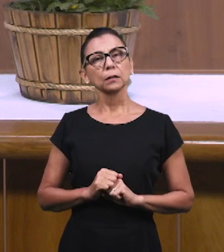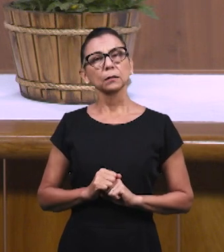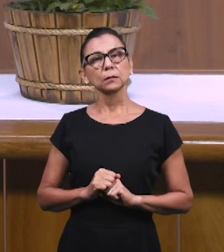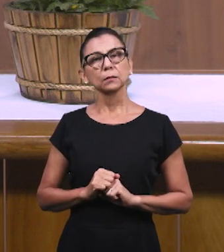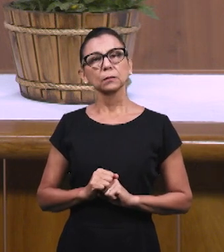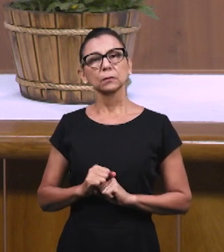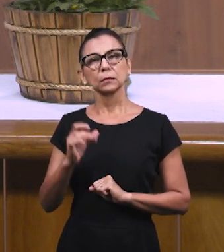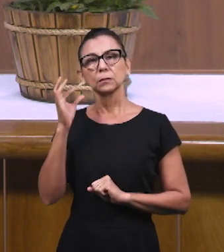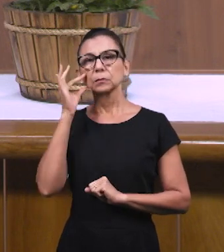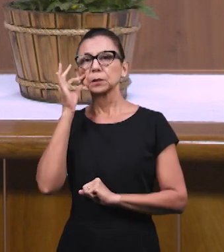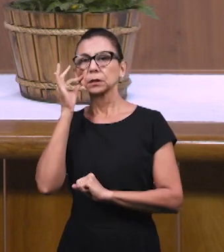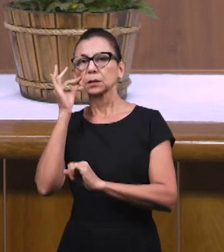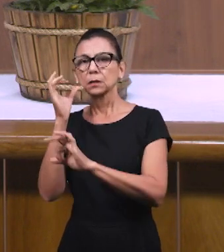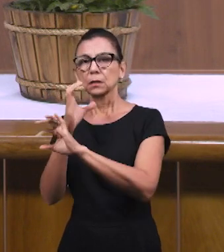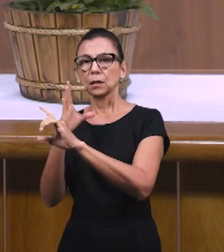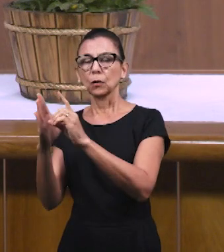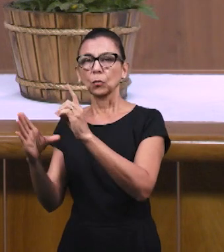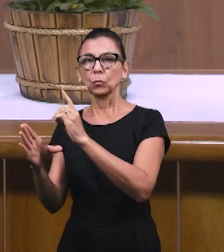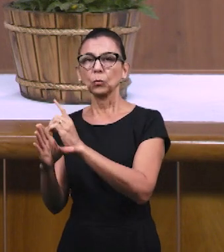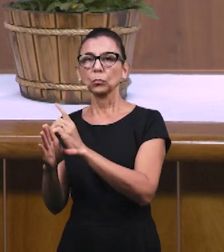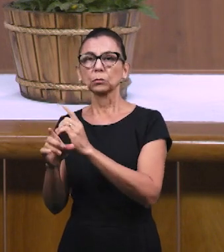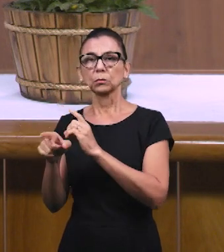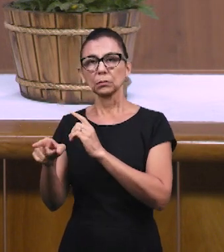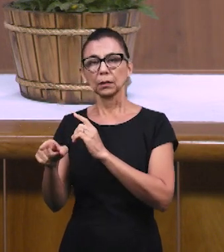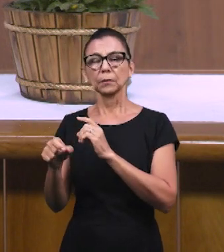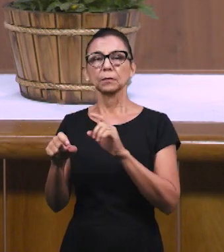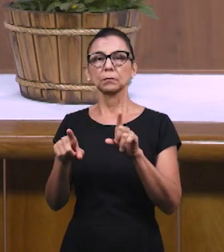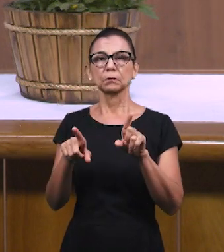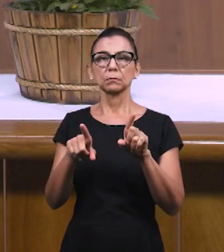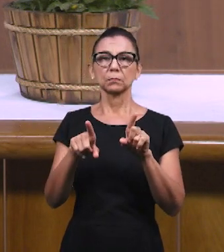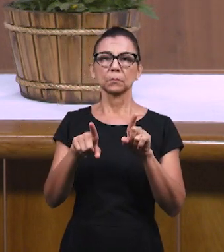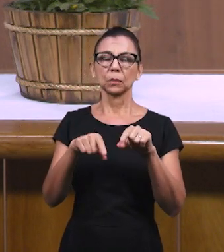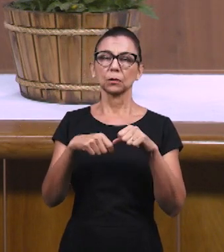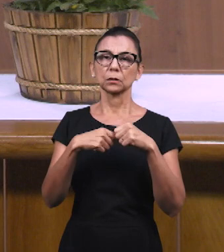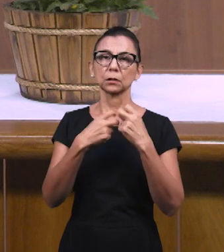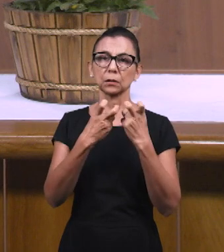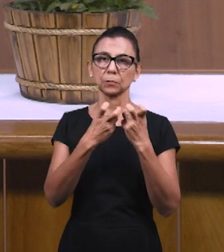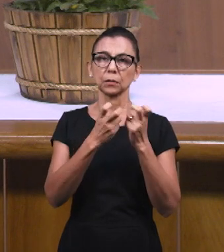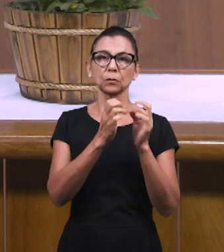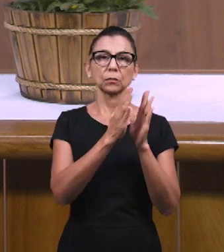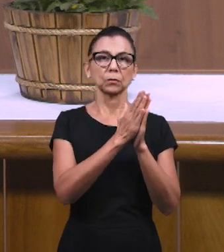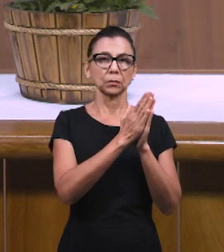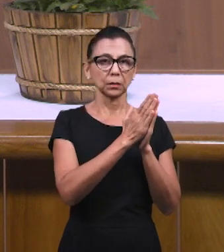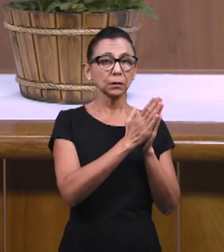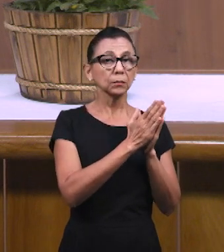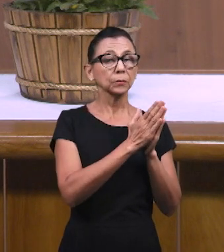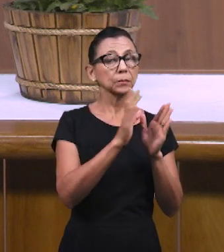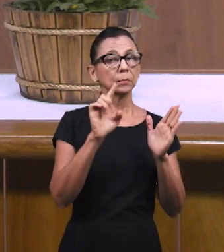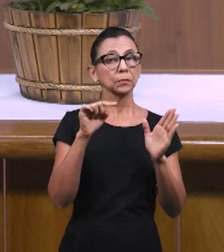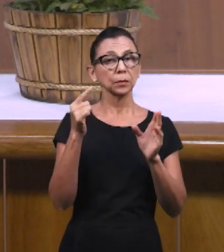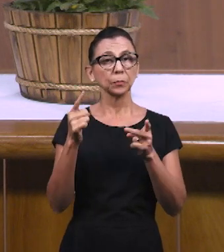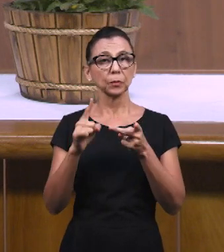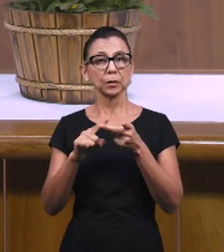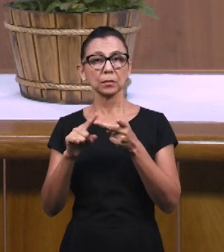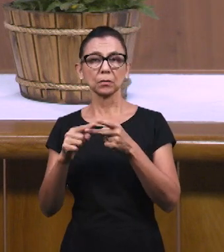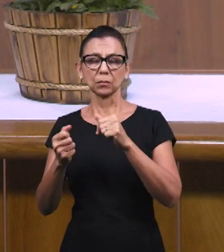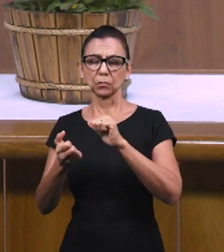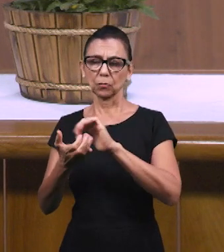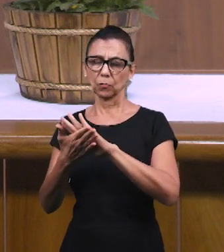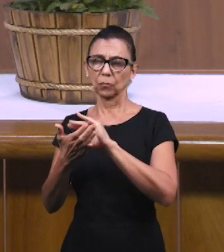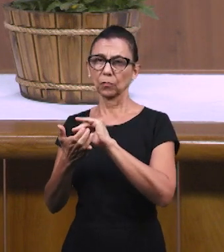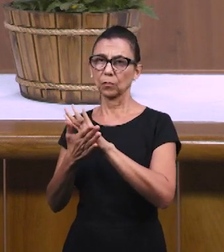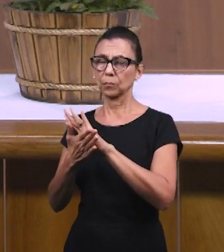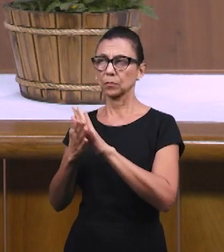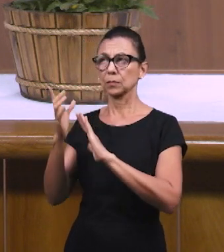que dans le culte présentiel, juste après la prière de clameur, nous chantons des louanges. C'est un moment où nous